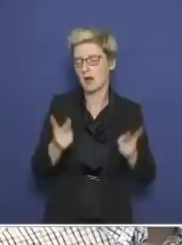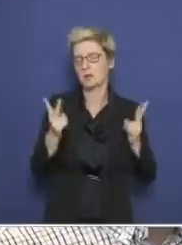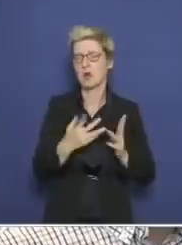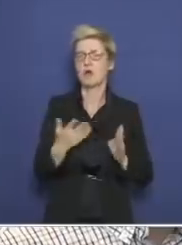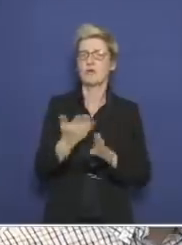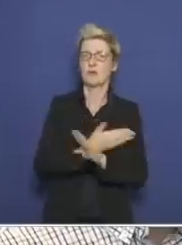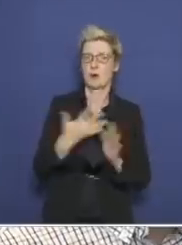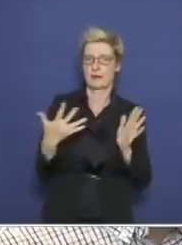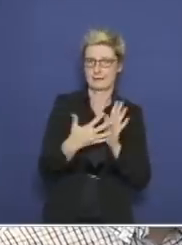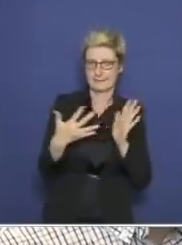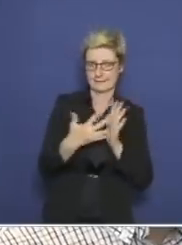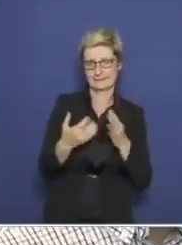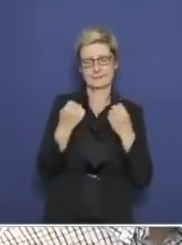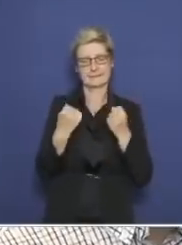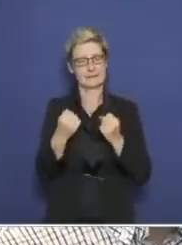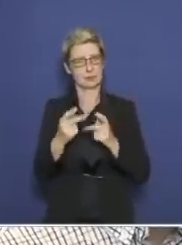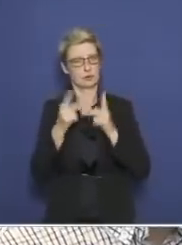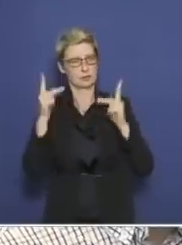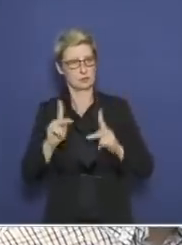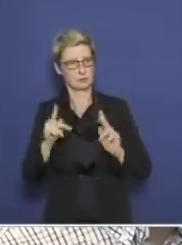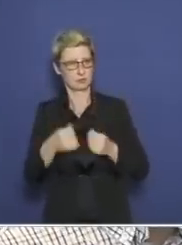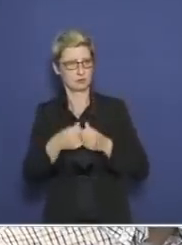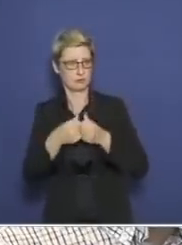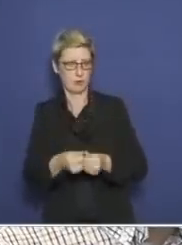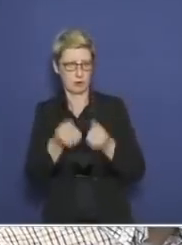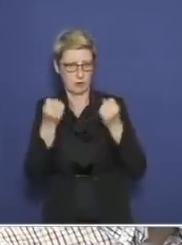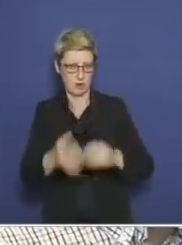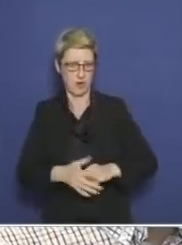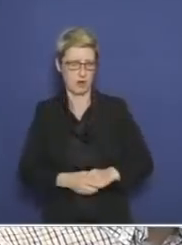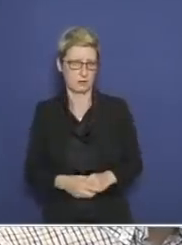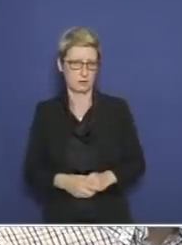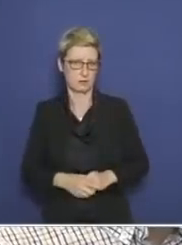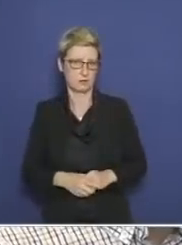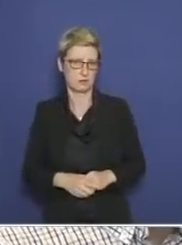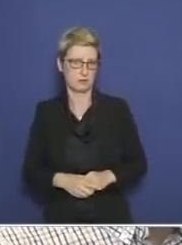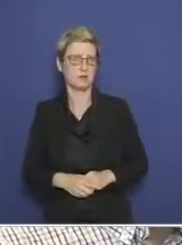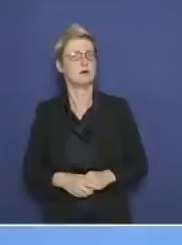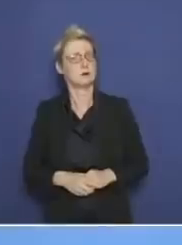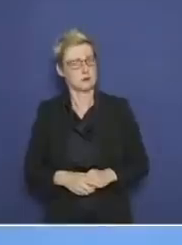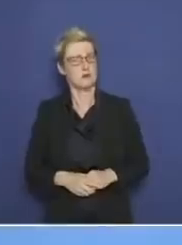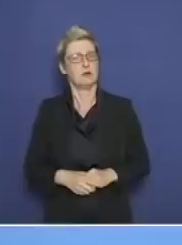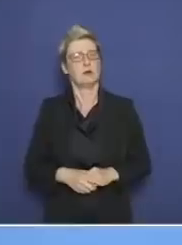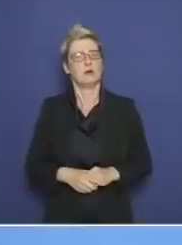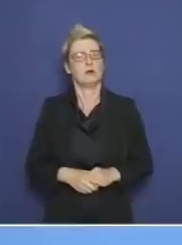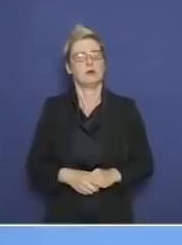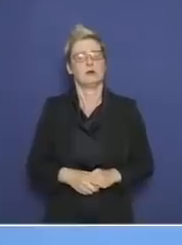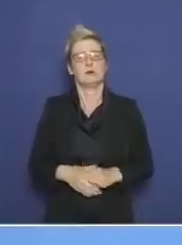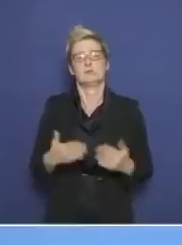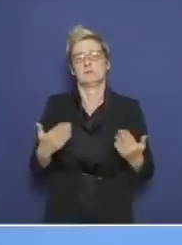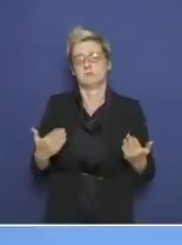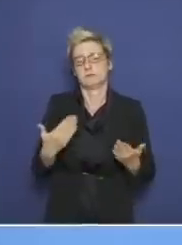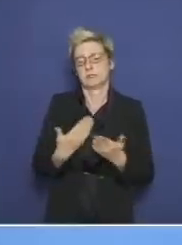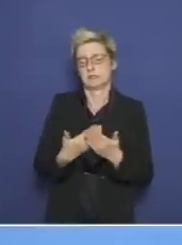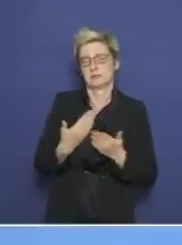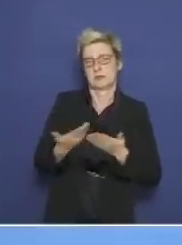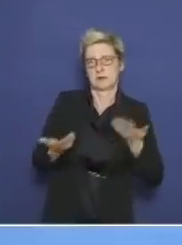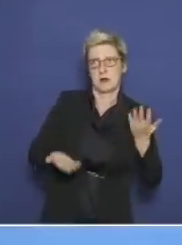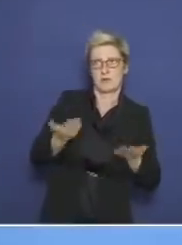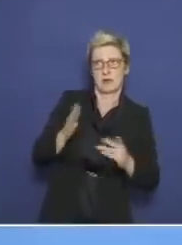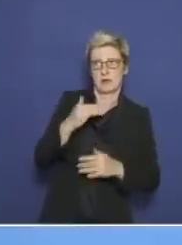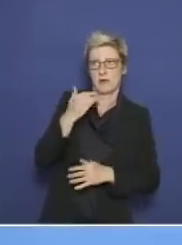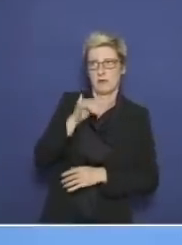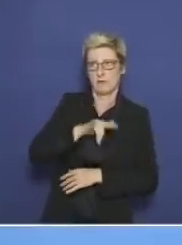und Sicherheitskonzepte. Und deswegen ist das eben in der Abwägung